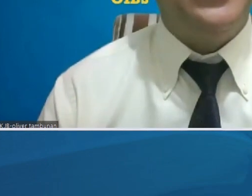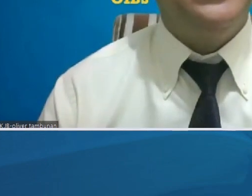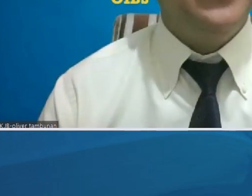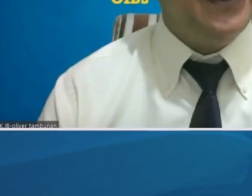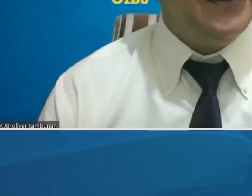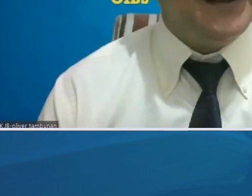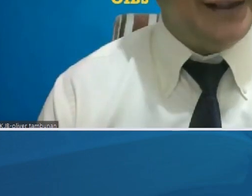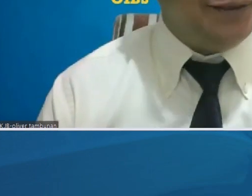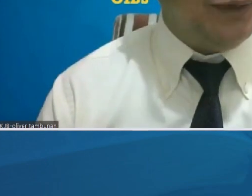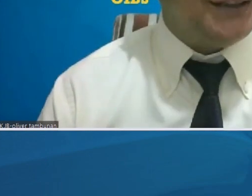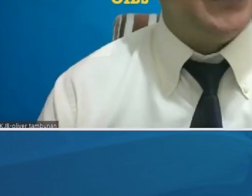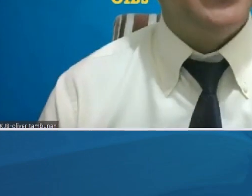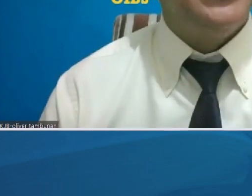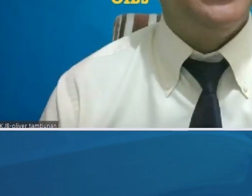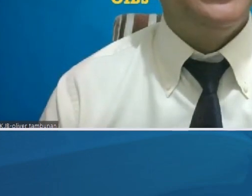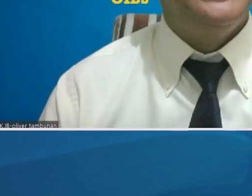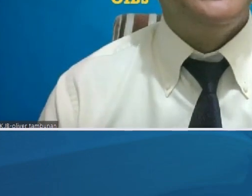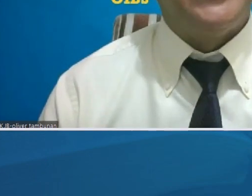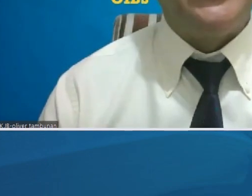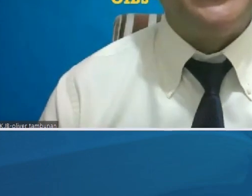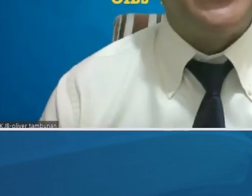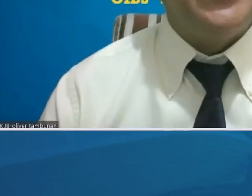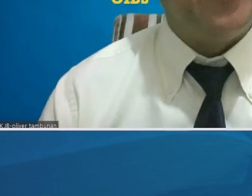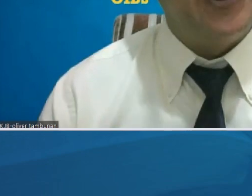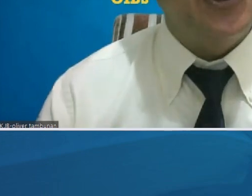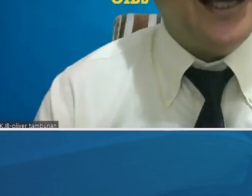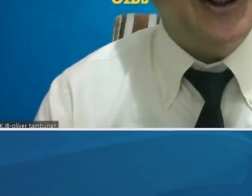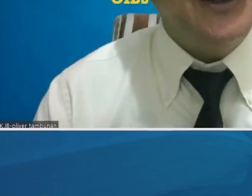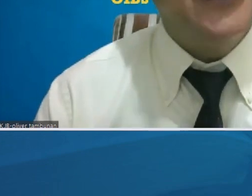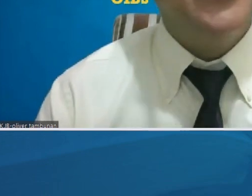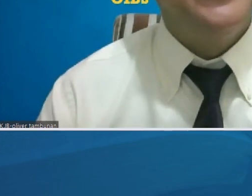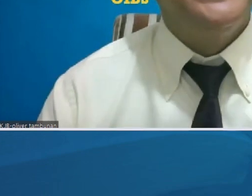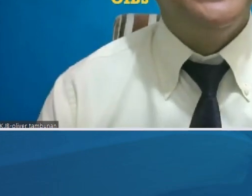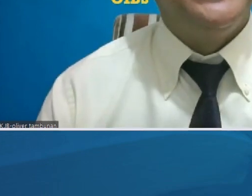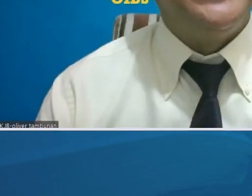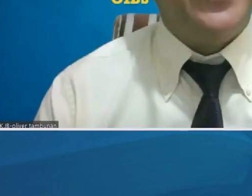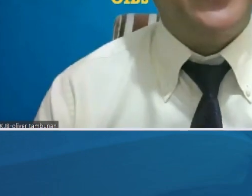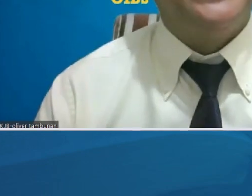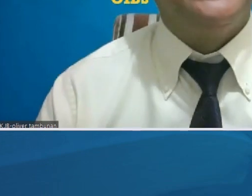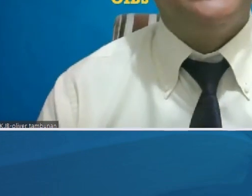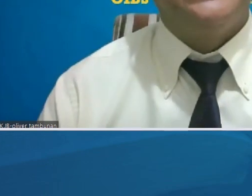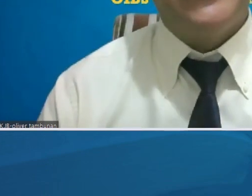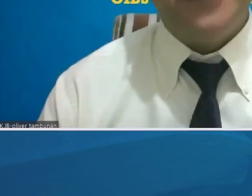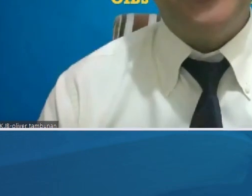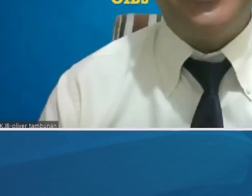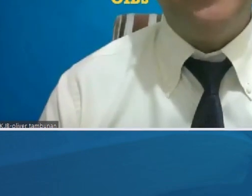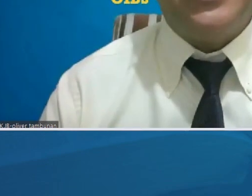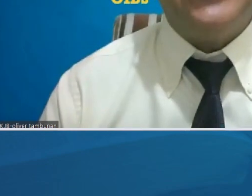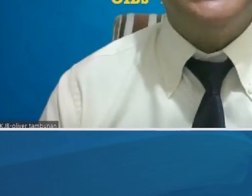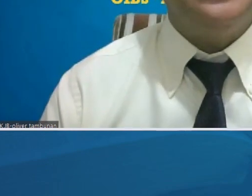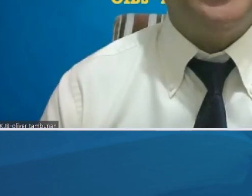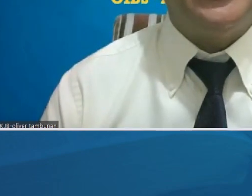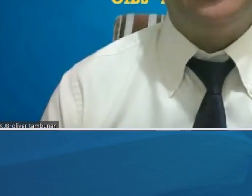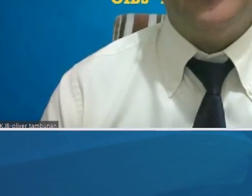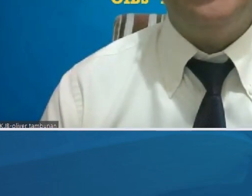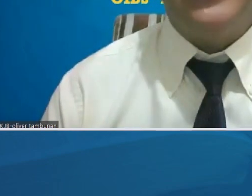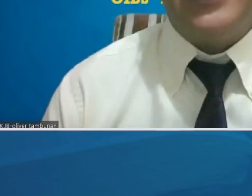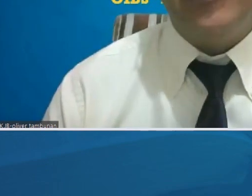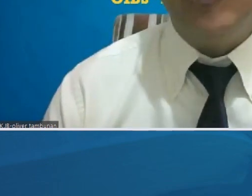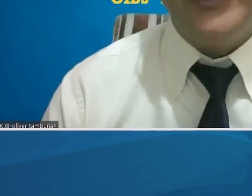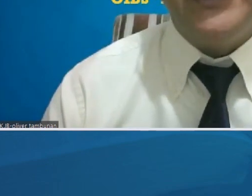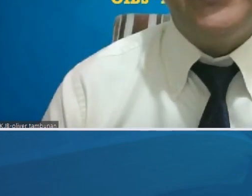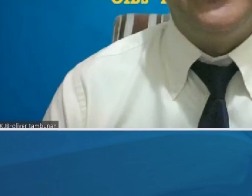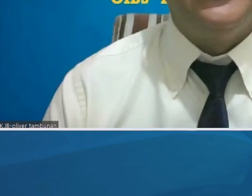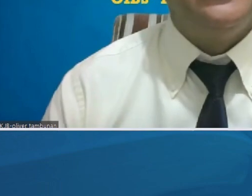mula iblis di kita tidak perlu takut dan Kita berterima kasih kepada Tuhan